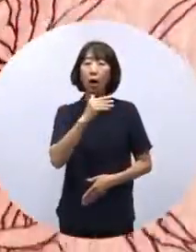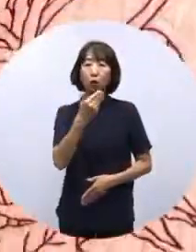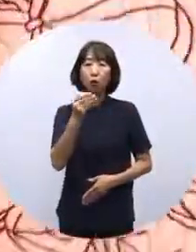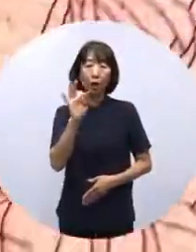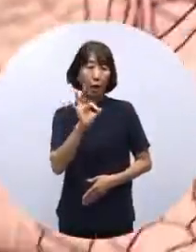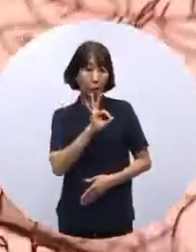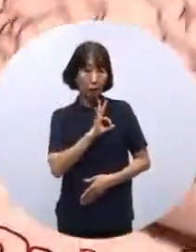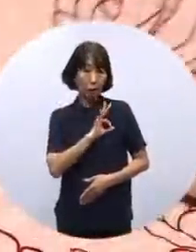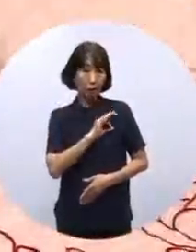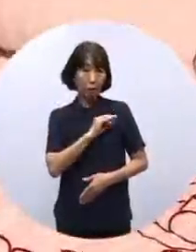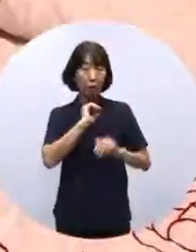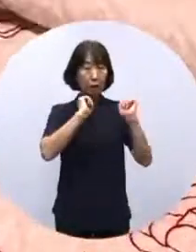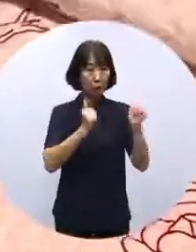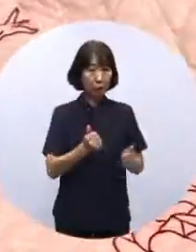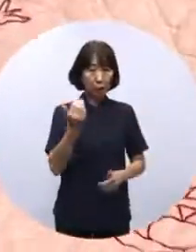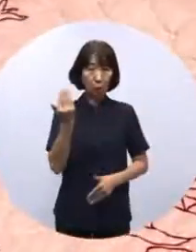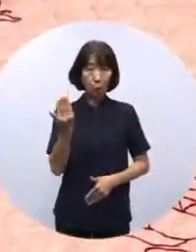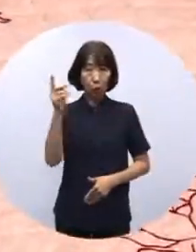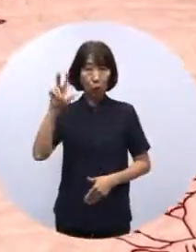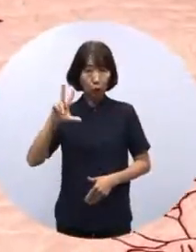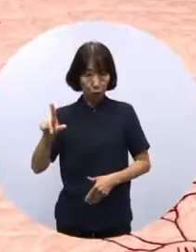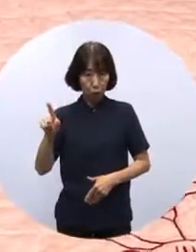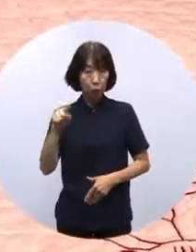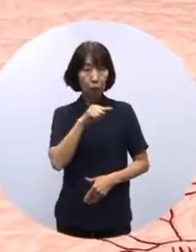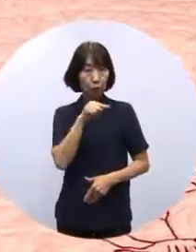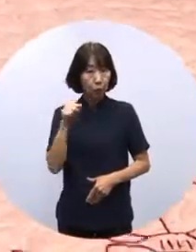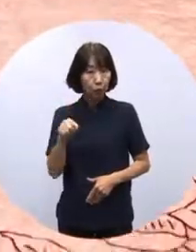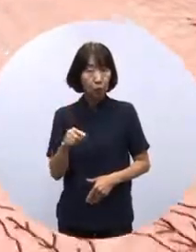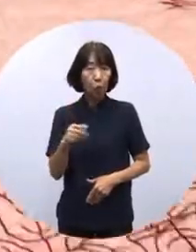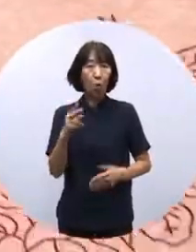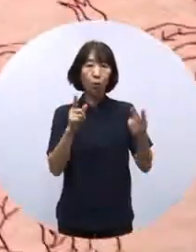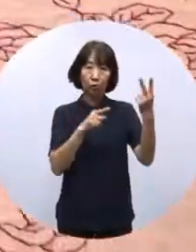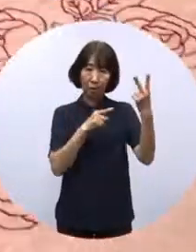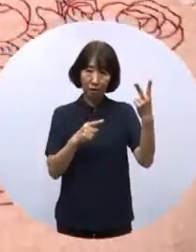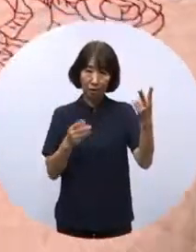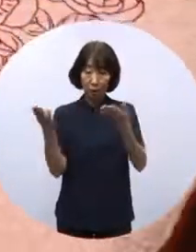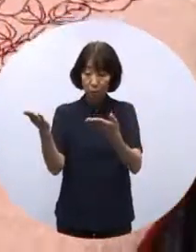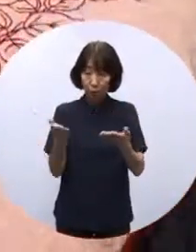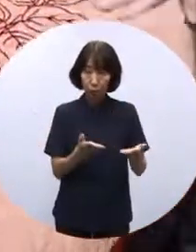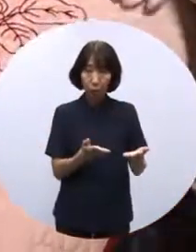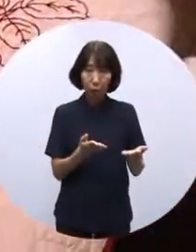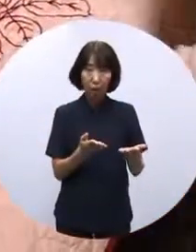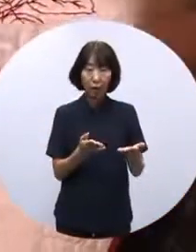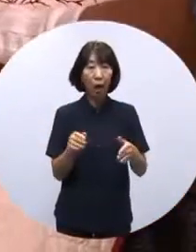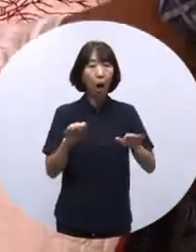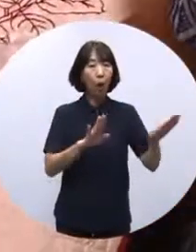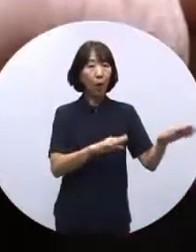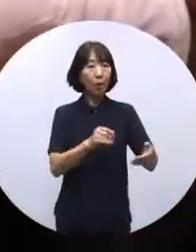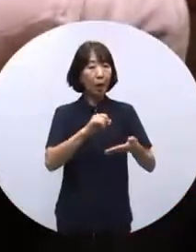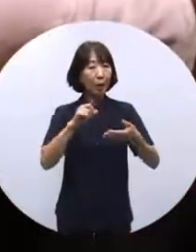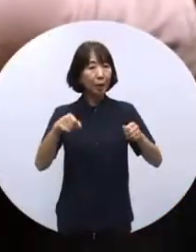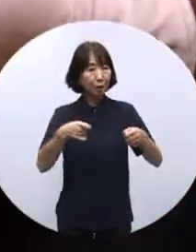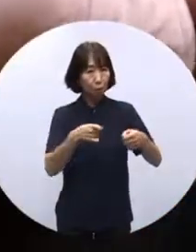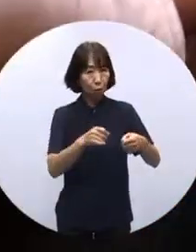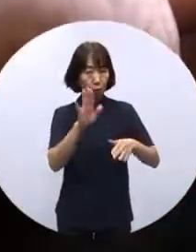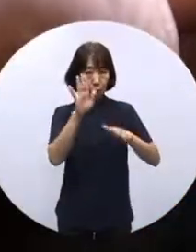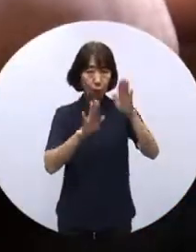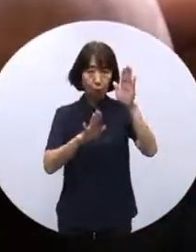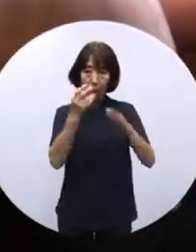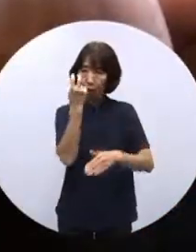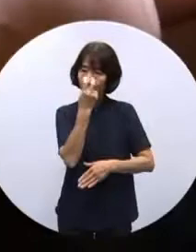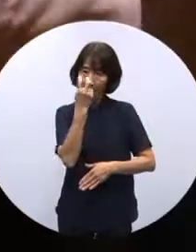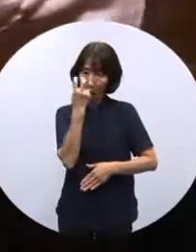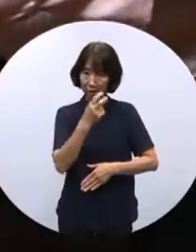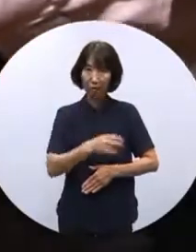ホノルルと茅ヶ崎、両市の学芸員が届けられたヴィンテージハワイアンキルトの状態を確認していき